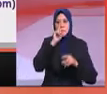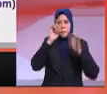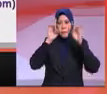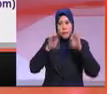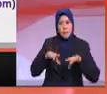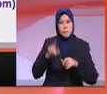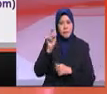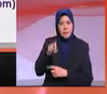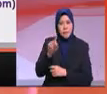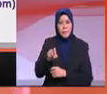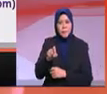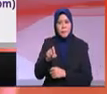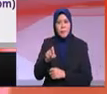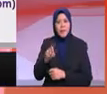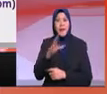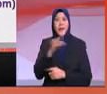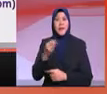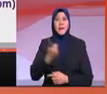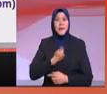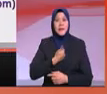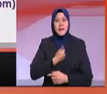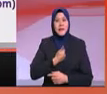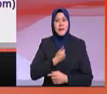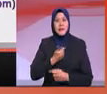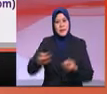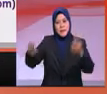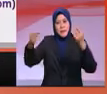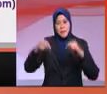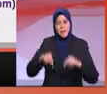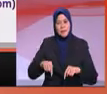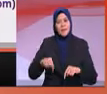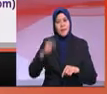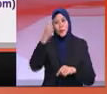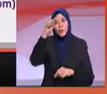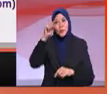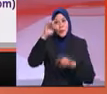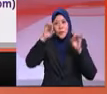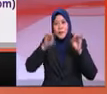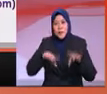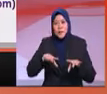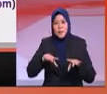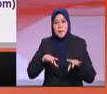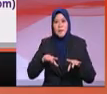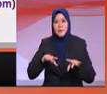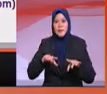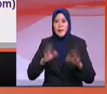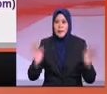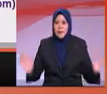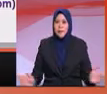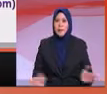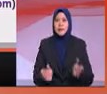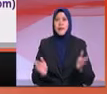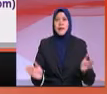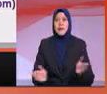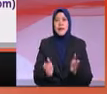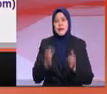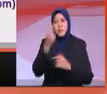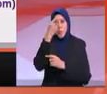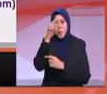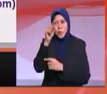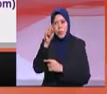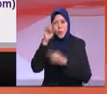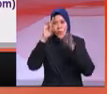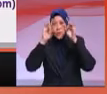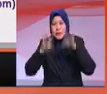juga mereka yang saringan kendiri yang datang untuk jalankan saringan yang digalakkan untuk mereka